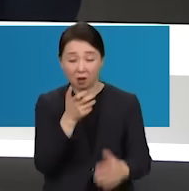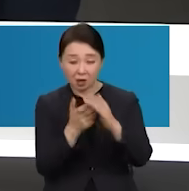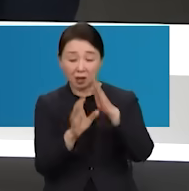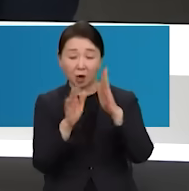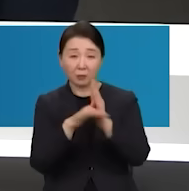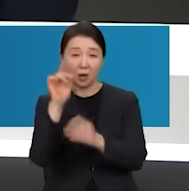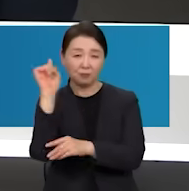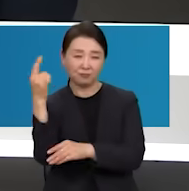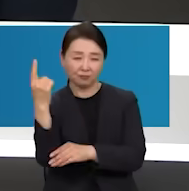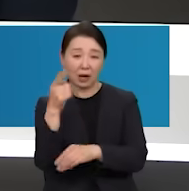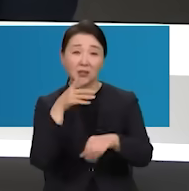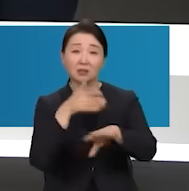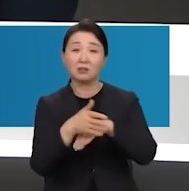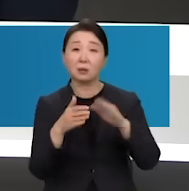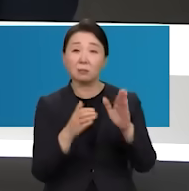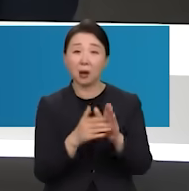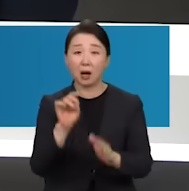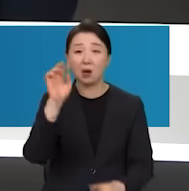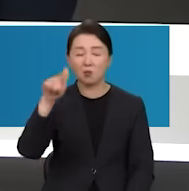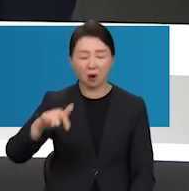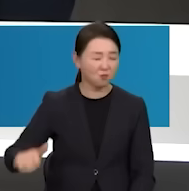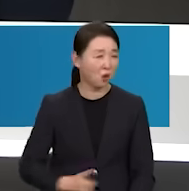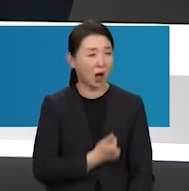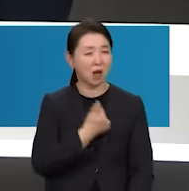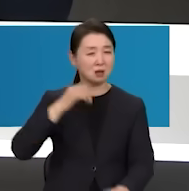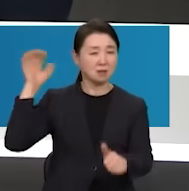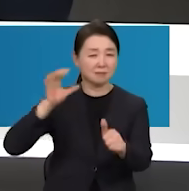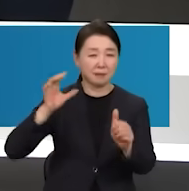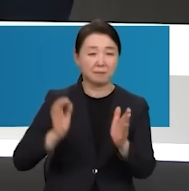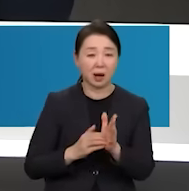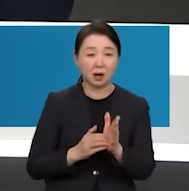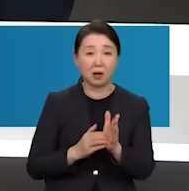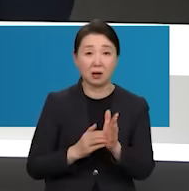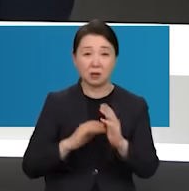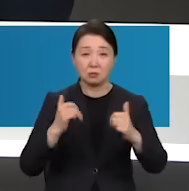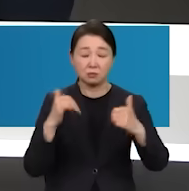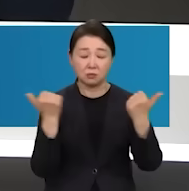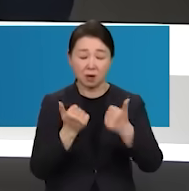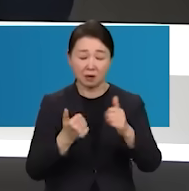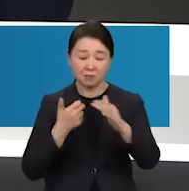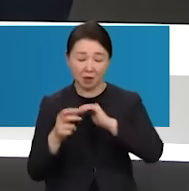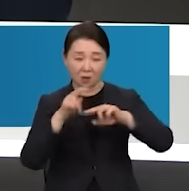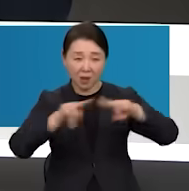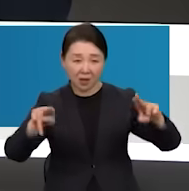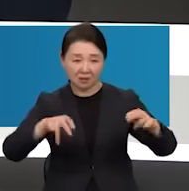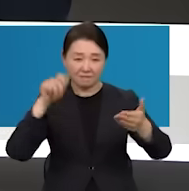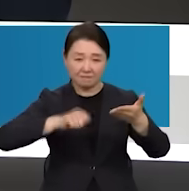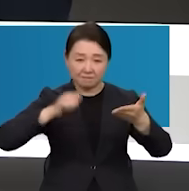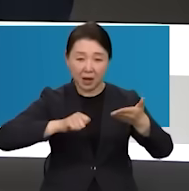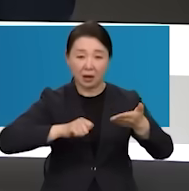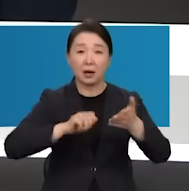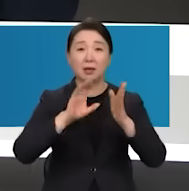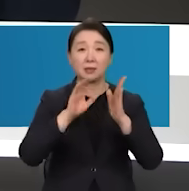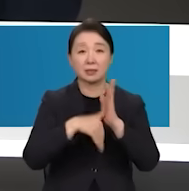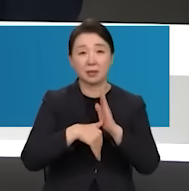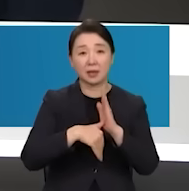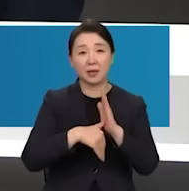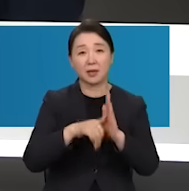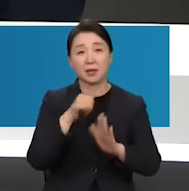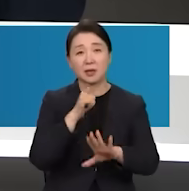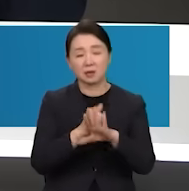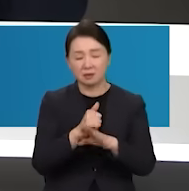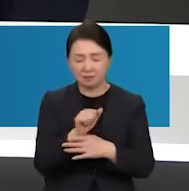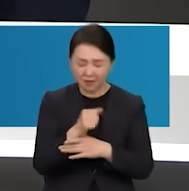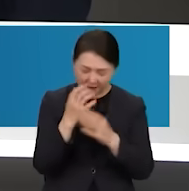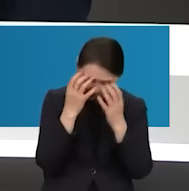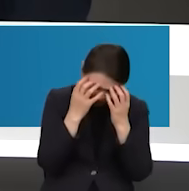헬기 출동이 늦어지자 곽 사령관이 불같이 화를 냈고 국회에서 계엄 해제 요구안이 의결되는 순간엔 고개를 숙이며